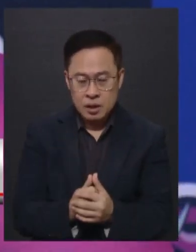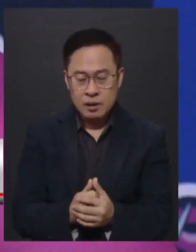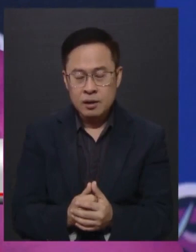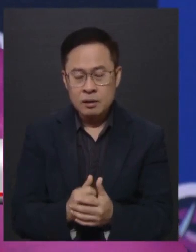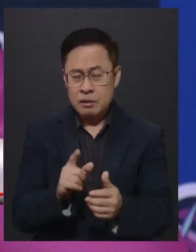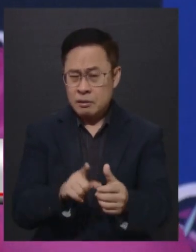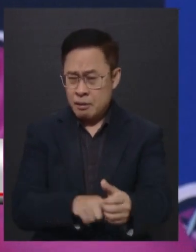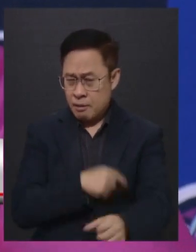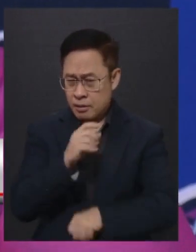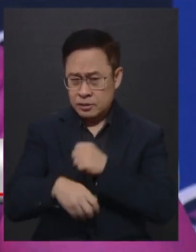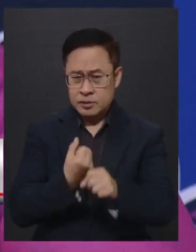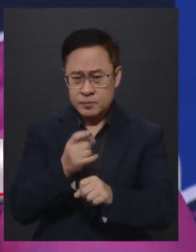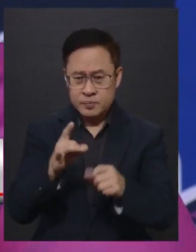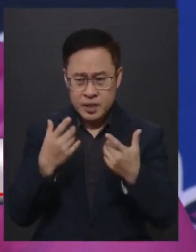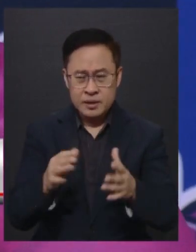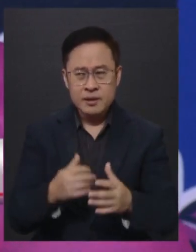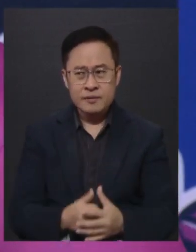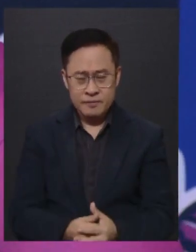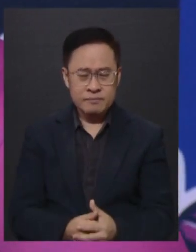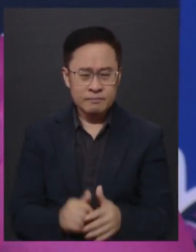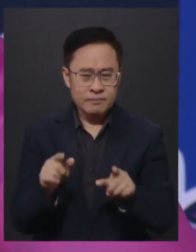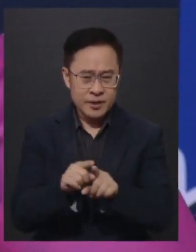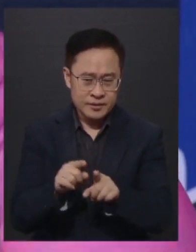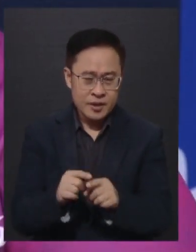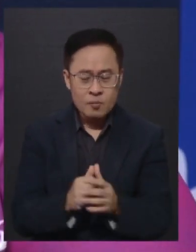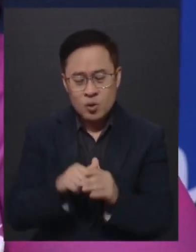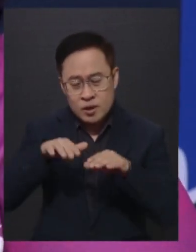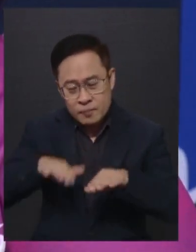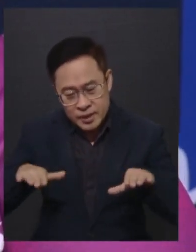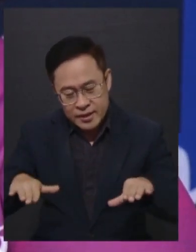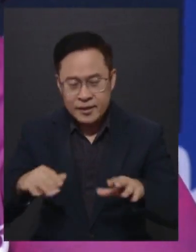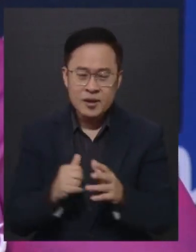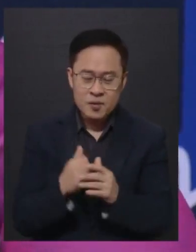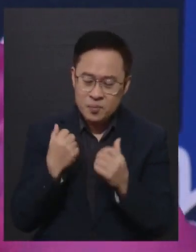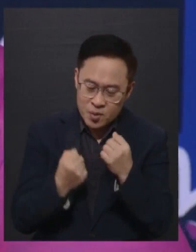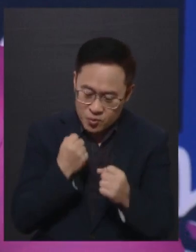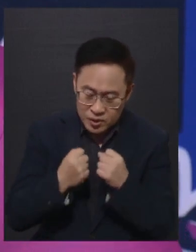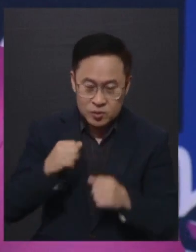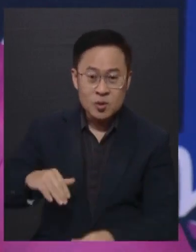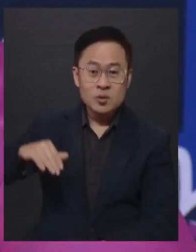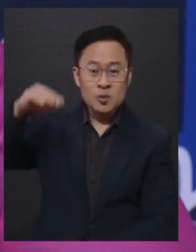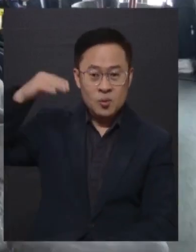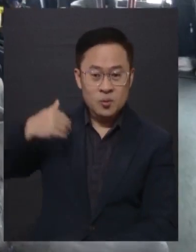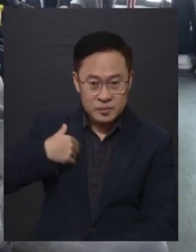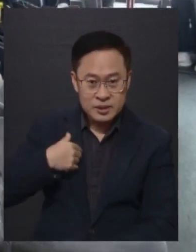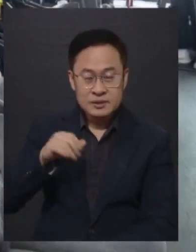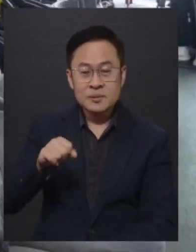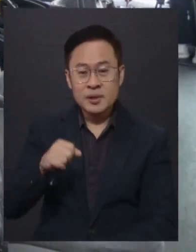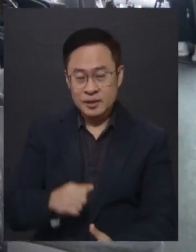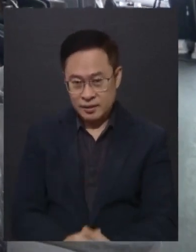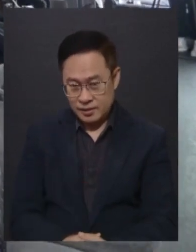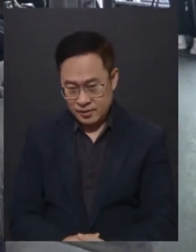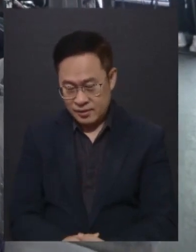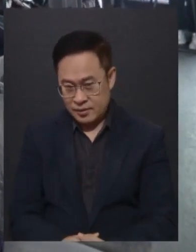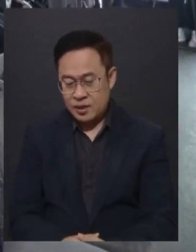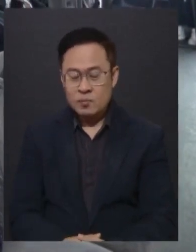ปีเนี่ยโอปหนูหรือเปล่าลอ่อนอยู่มีแบบไปพบรักมั้ยพบรักกันในงานวิ่งออแล้วก็ผ่านมา 18